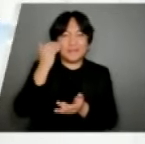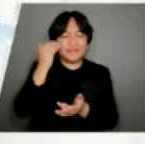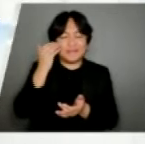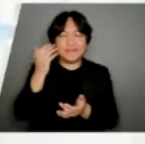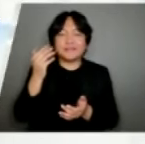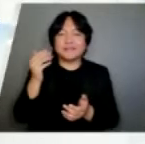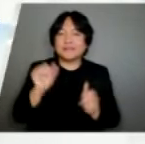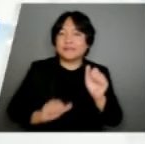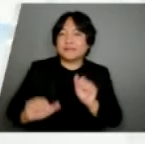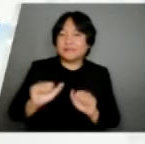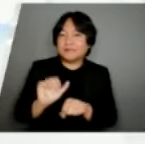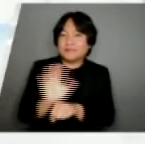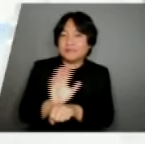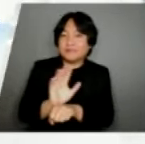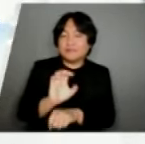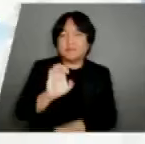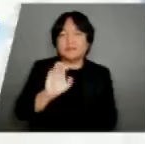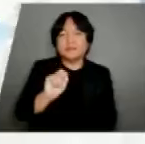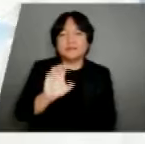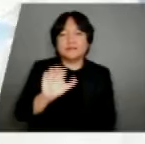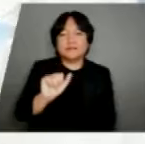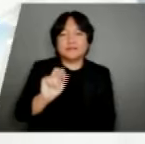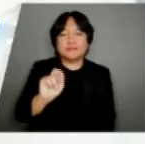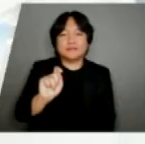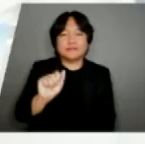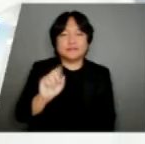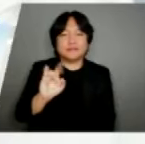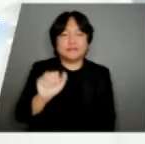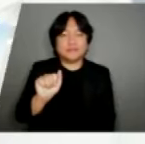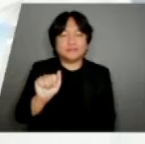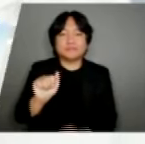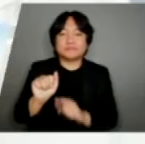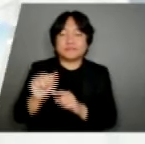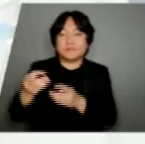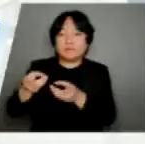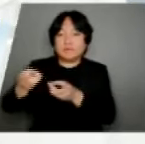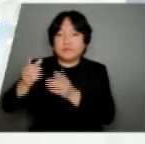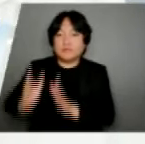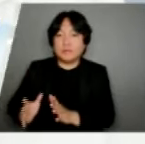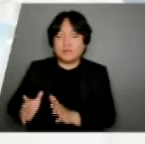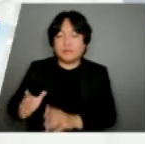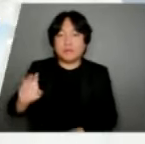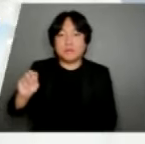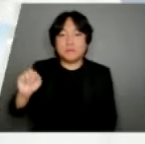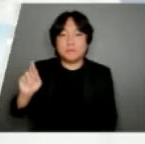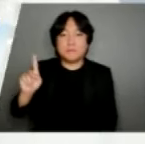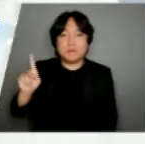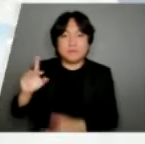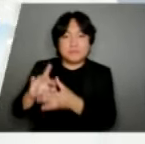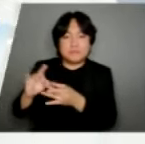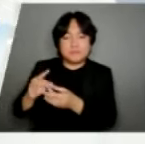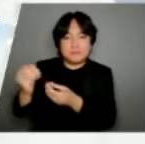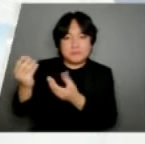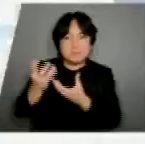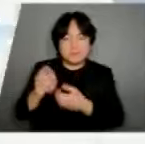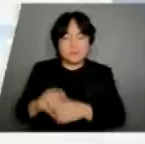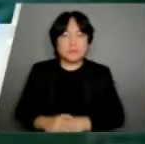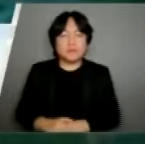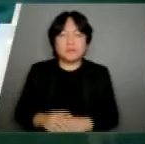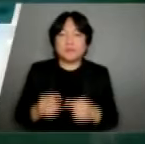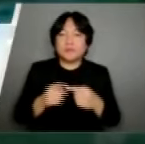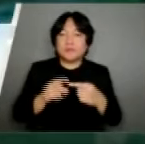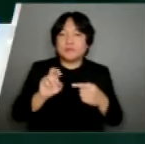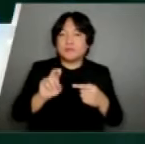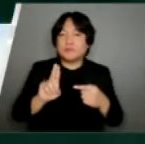Sa IG post ni Sangre Director Mark Reyes, kita sa photo na magkasama sila ni Ruru at Kylie Padilla na